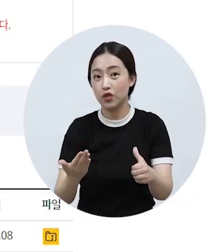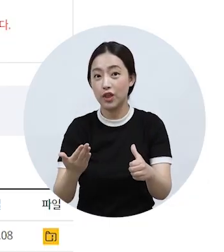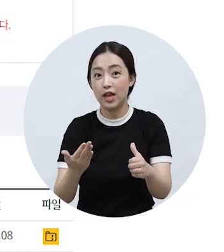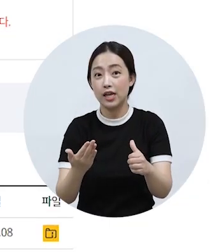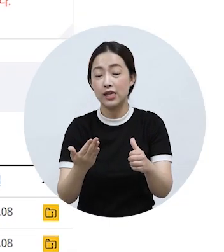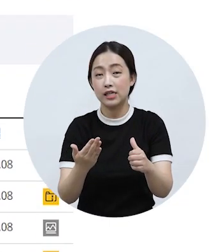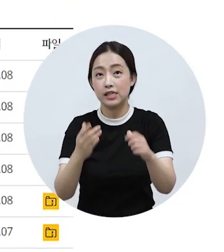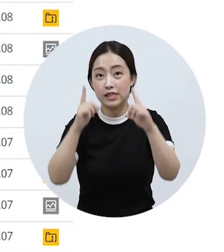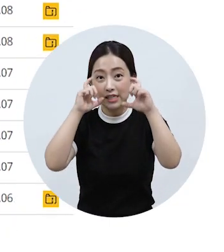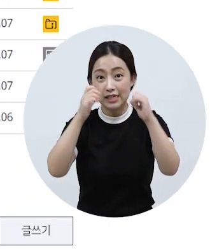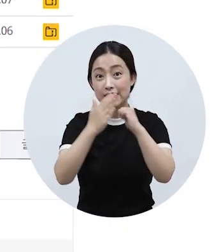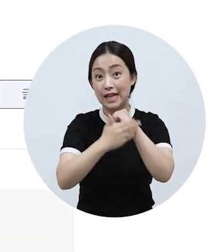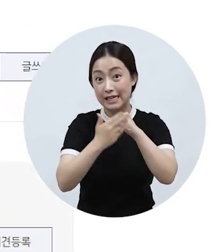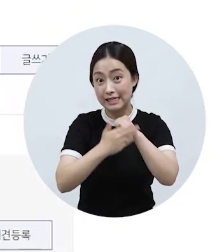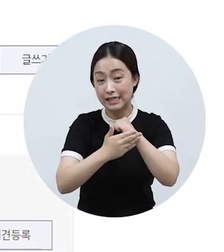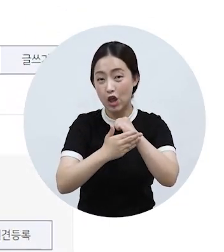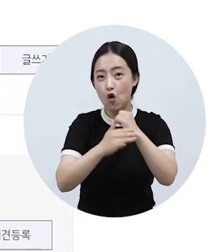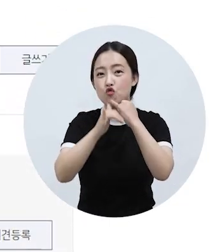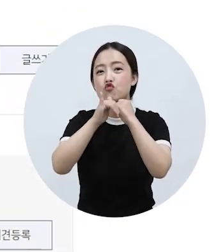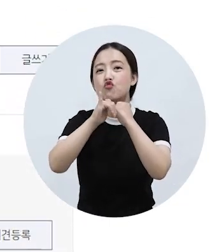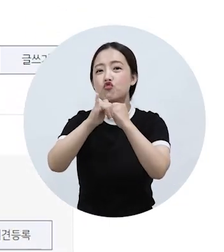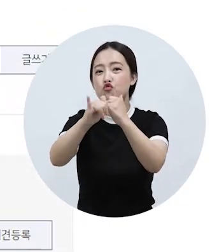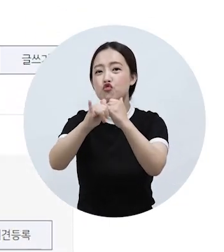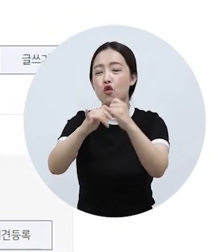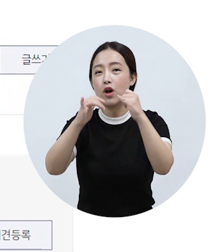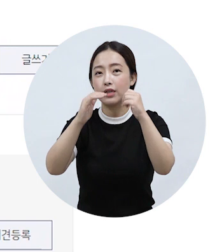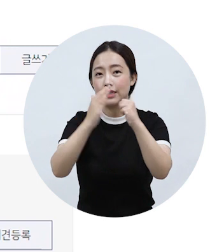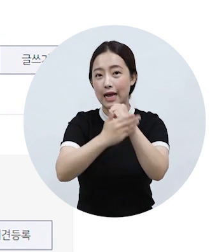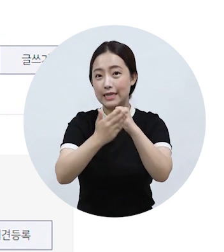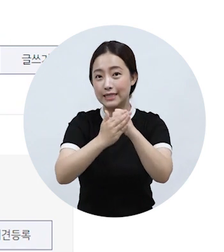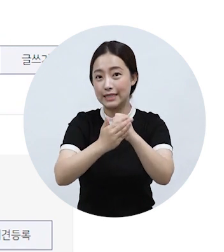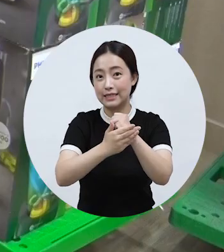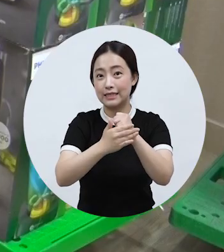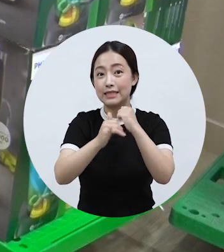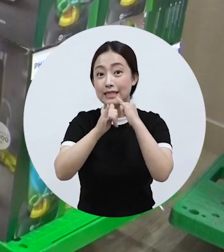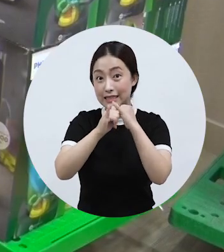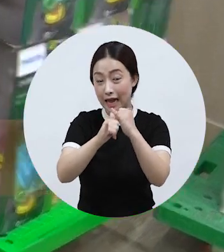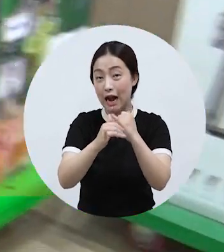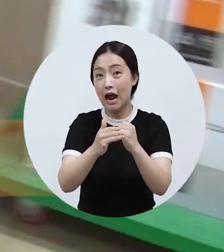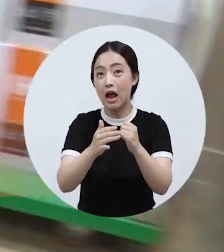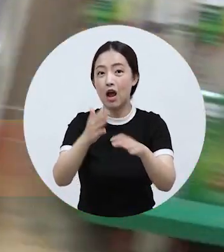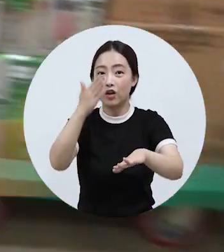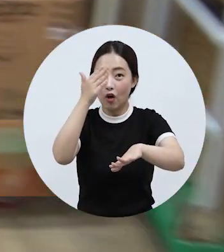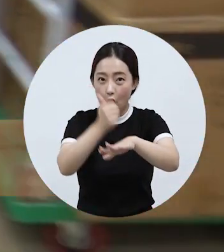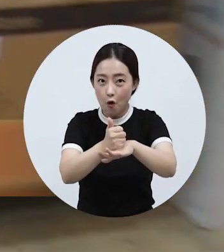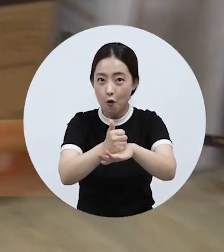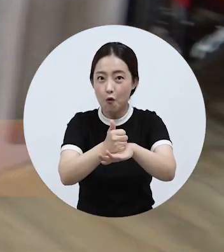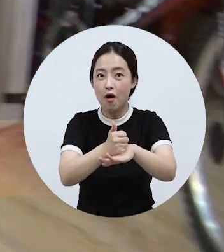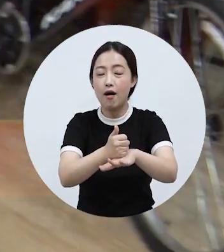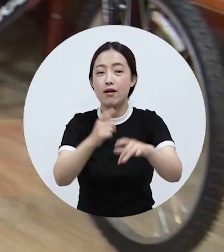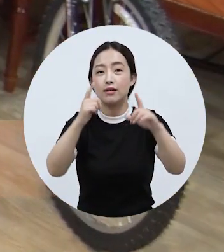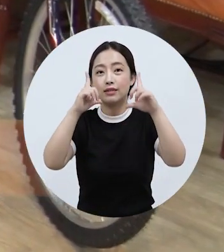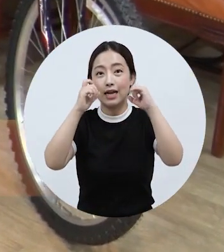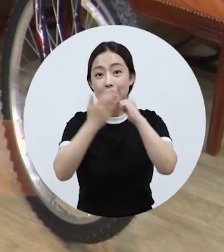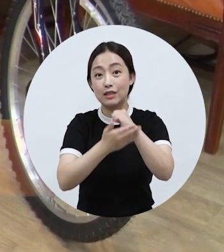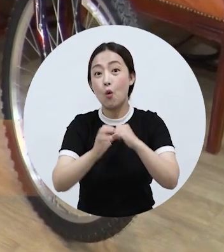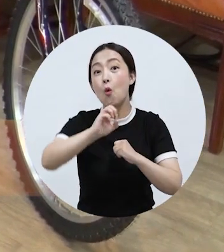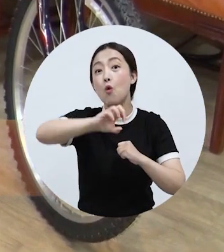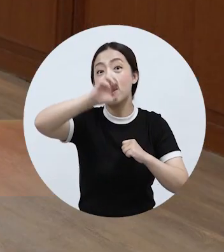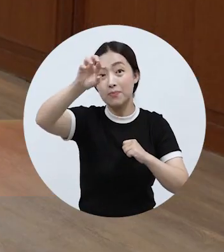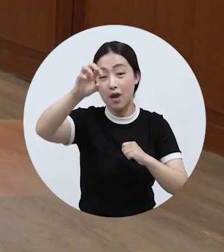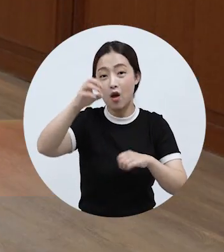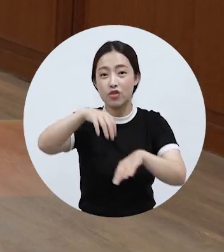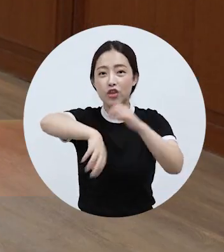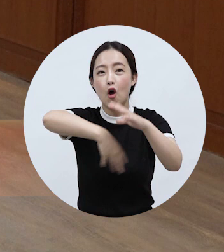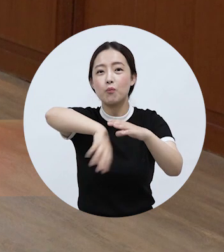포토상 게시판의 완주 결과와 함께 게시하시면 완주자를 대상으로 경품 추천과